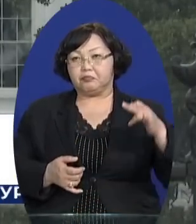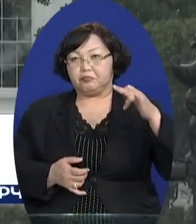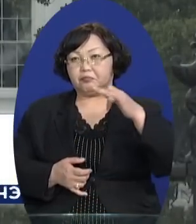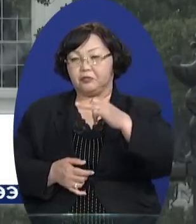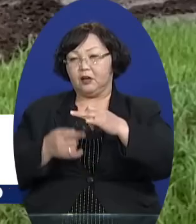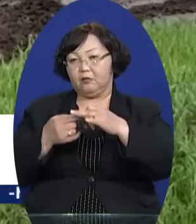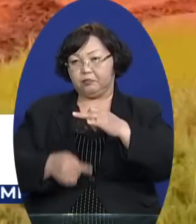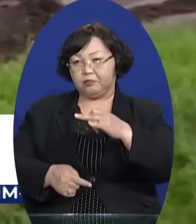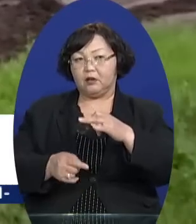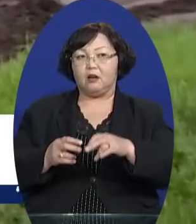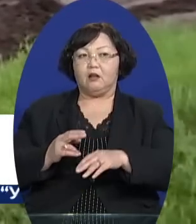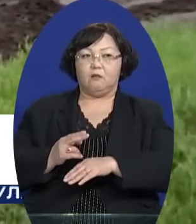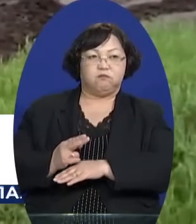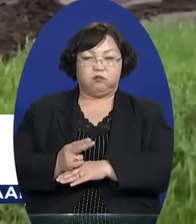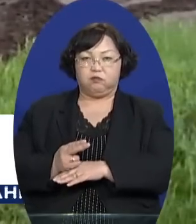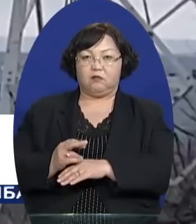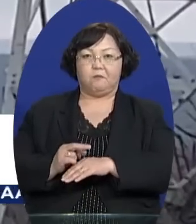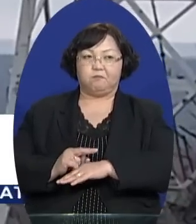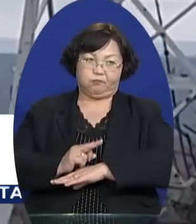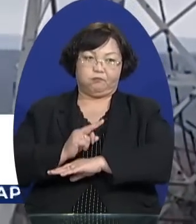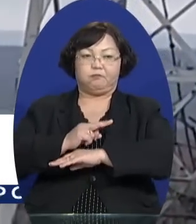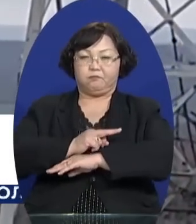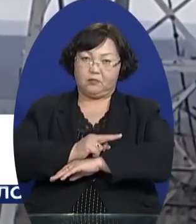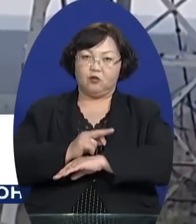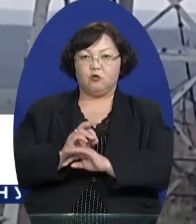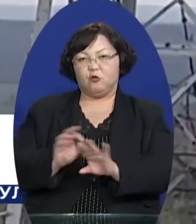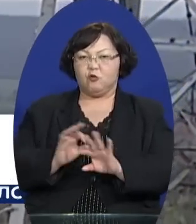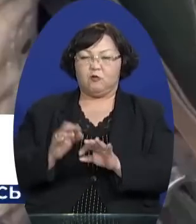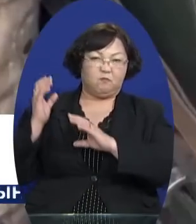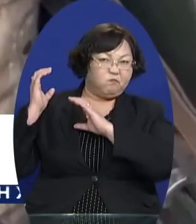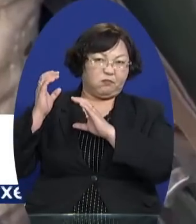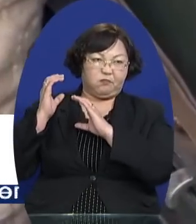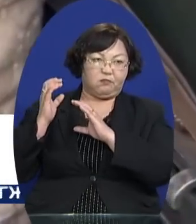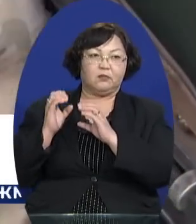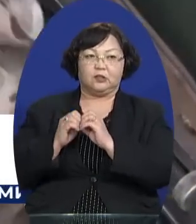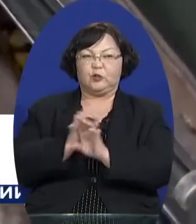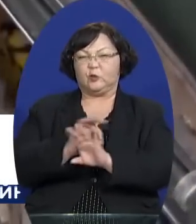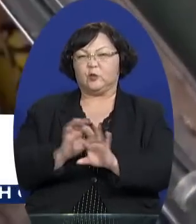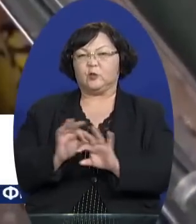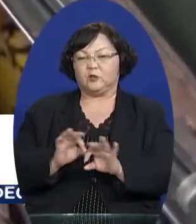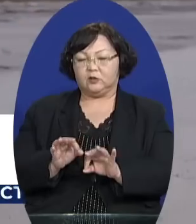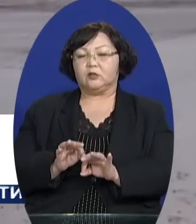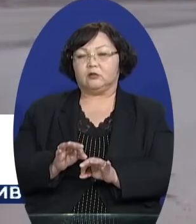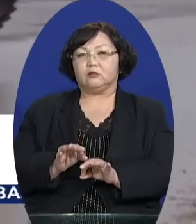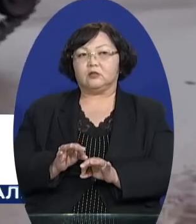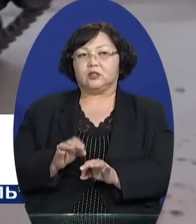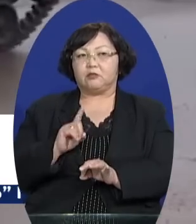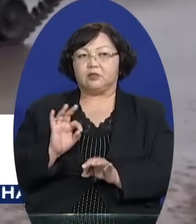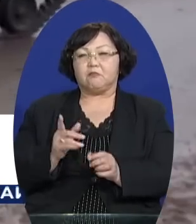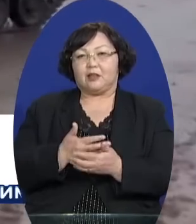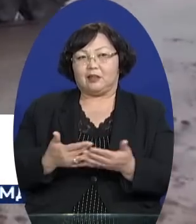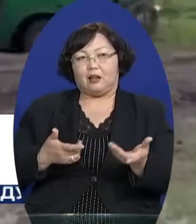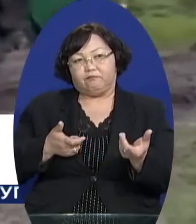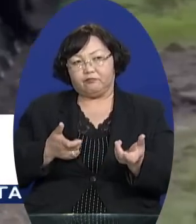техник, их буу, бөөнөр галлах тэрлэлт системүүд болон танк эсэргүүцэх цогцлбрууд пужин зэвсэг хэрэгсэл босод